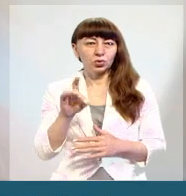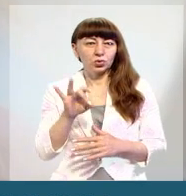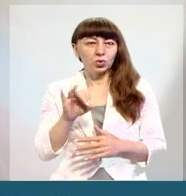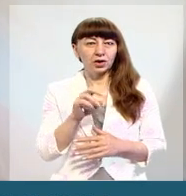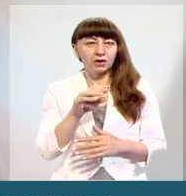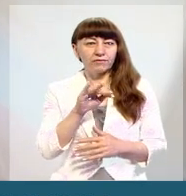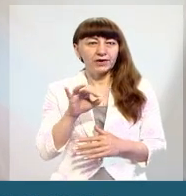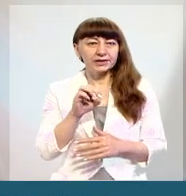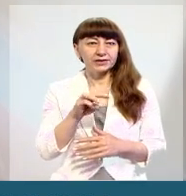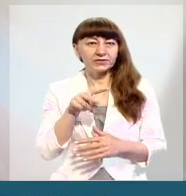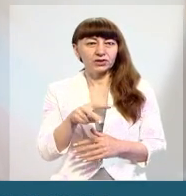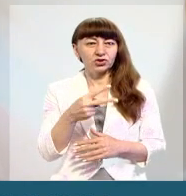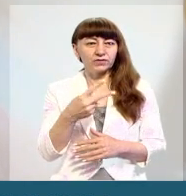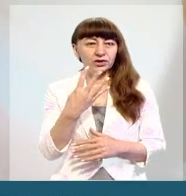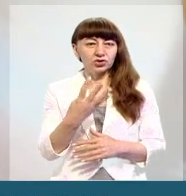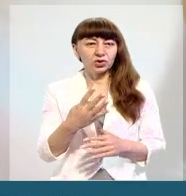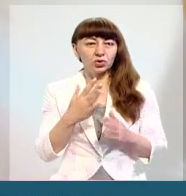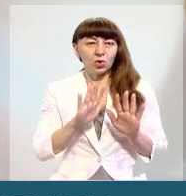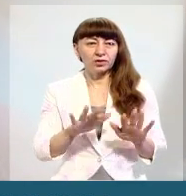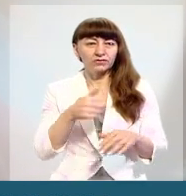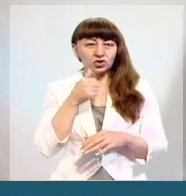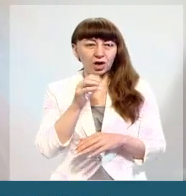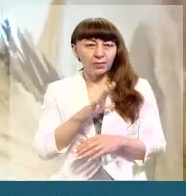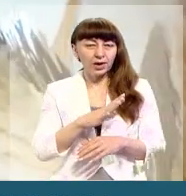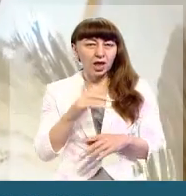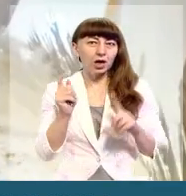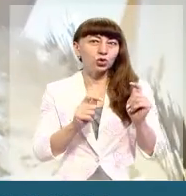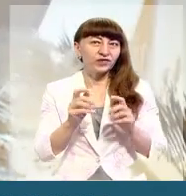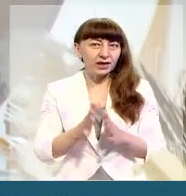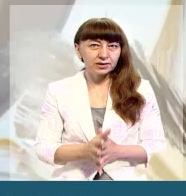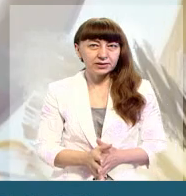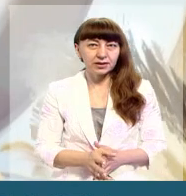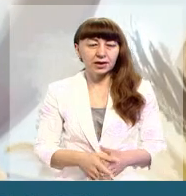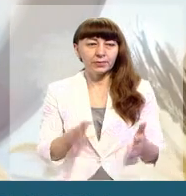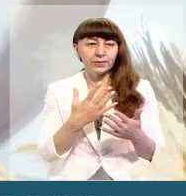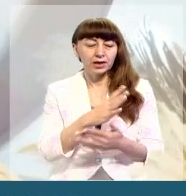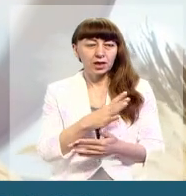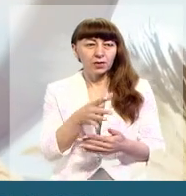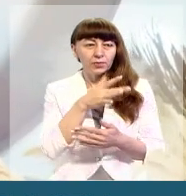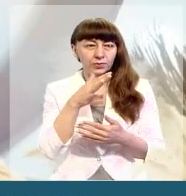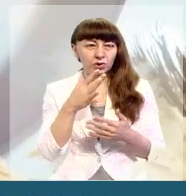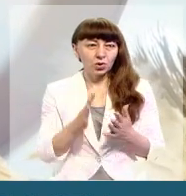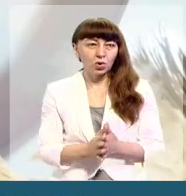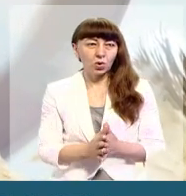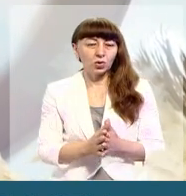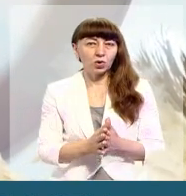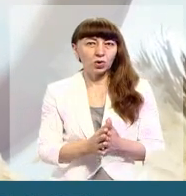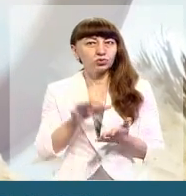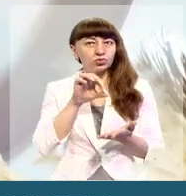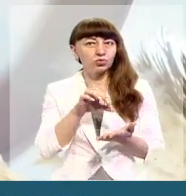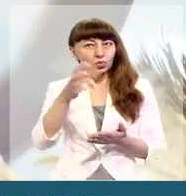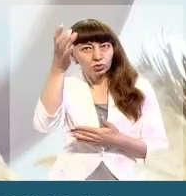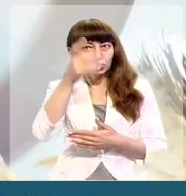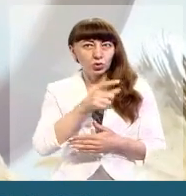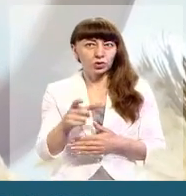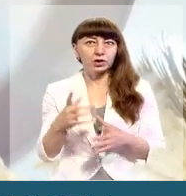осы республикалық фестиваль аясында ғылыми конференция өткізілді. Бұл баяндамалардың ортақ тақырыбы Қазақстанда тұратын барлық